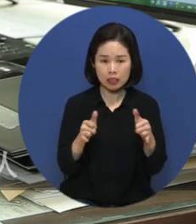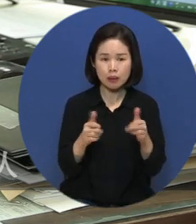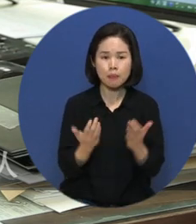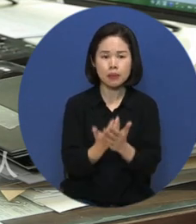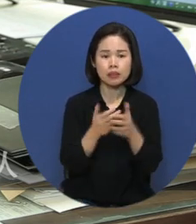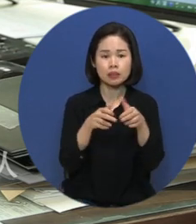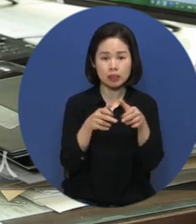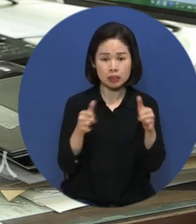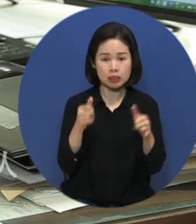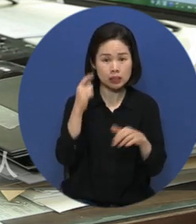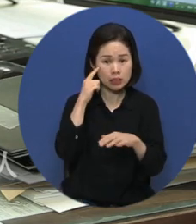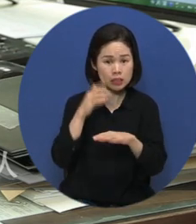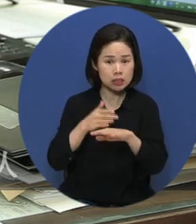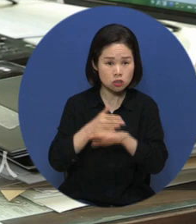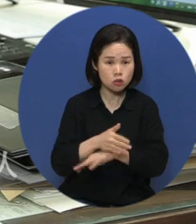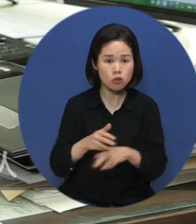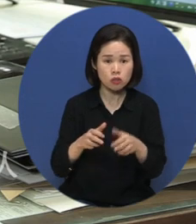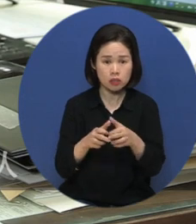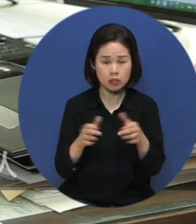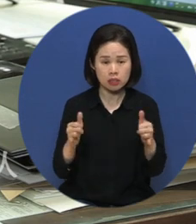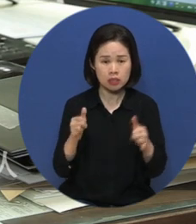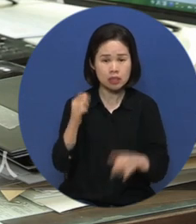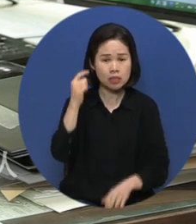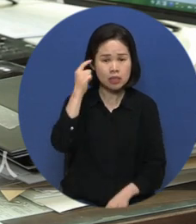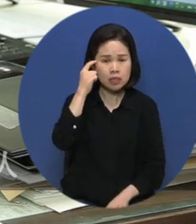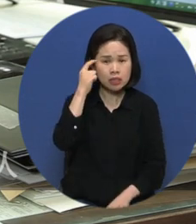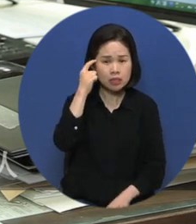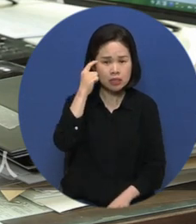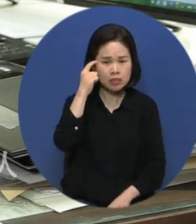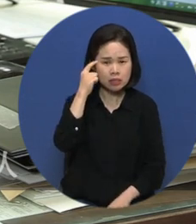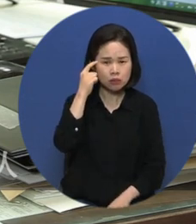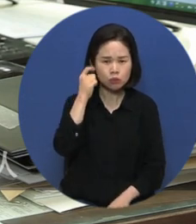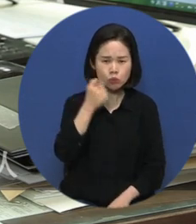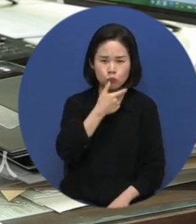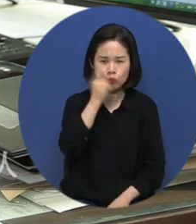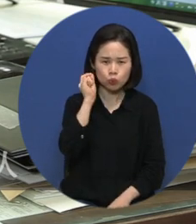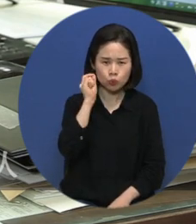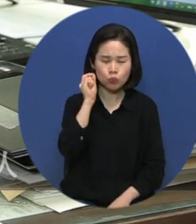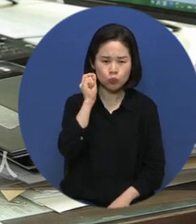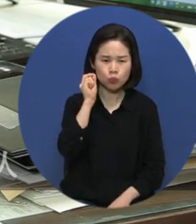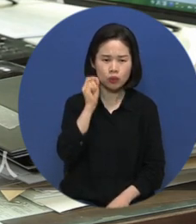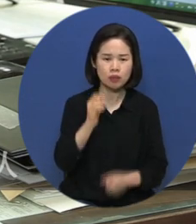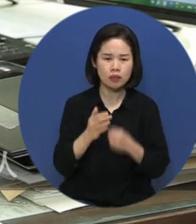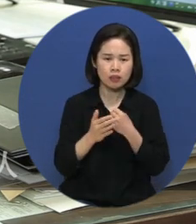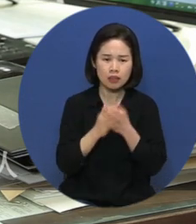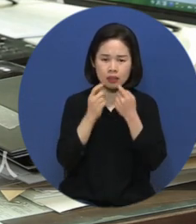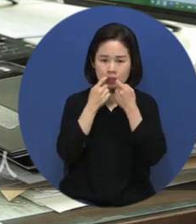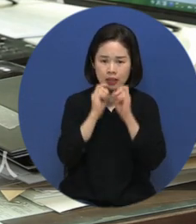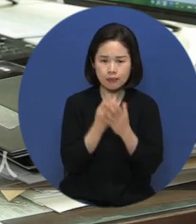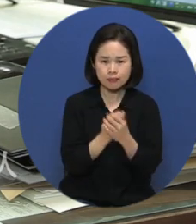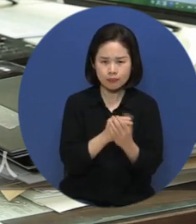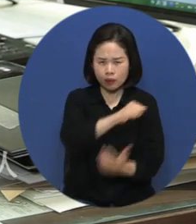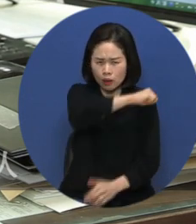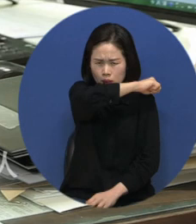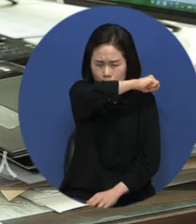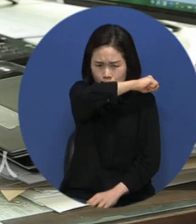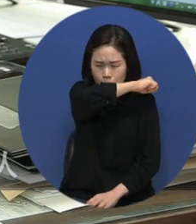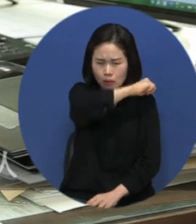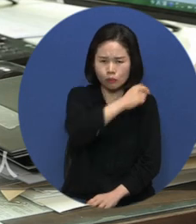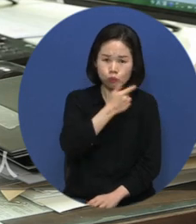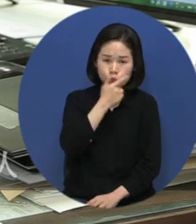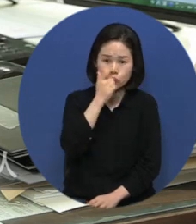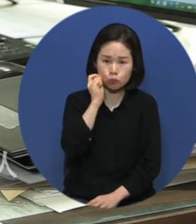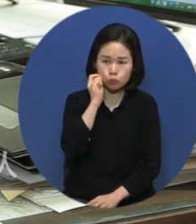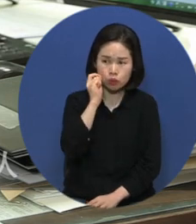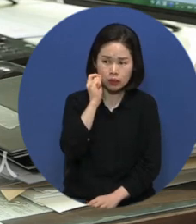분들이나 지적 장애인 분들이 인지능력이 좀 떨어지다 보니까 개인위생에 있어서 철저하지 않겠다라는